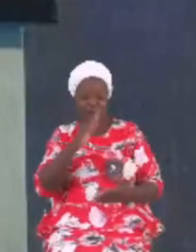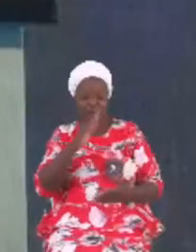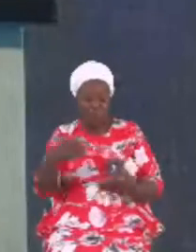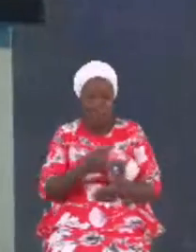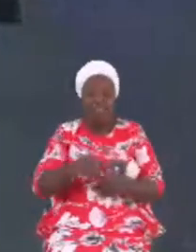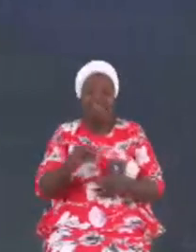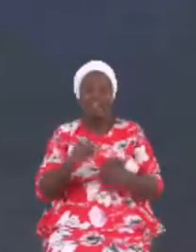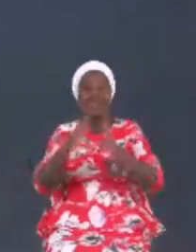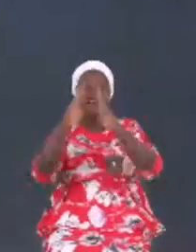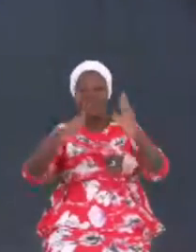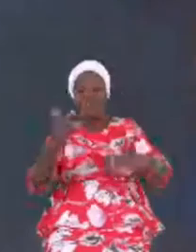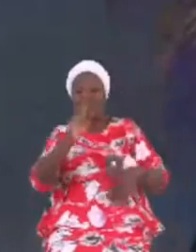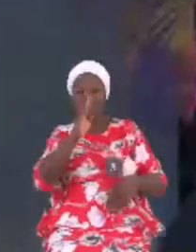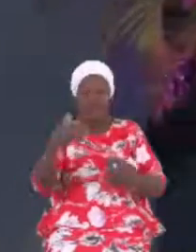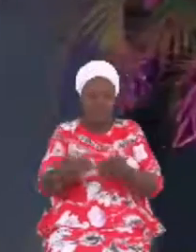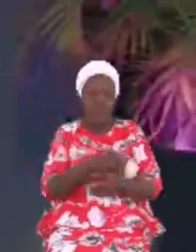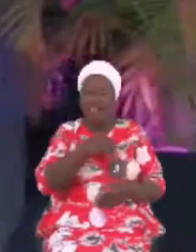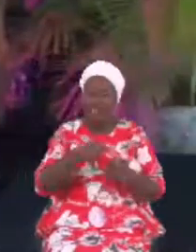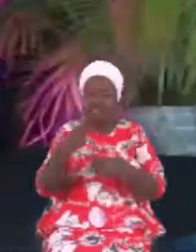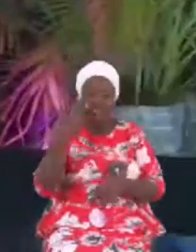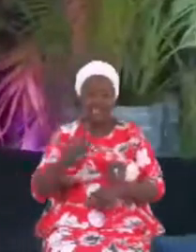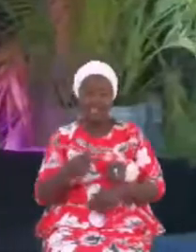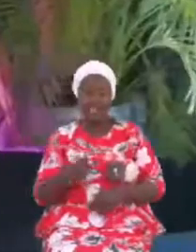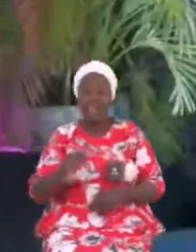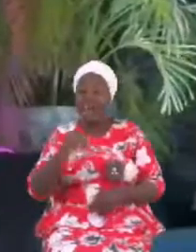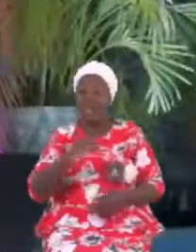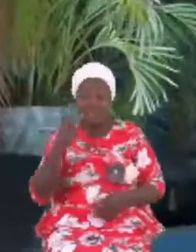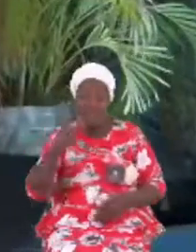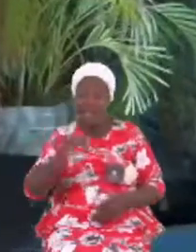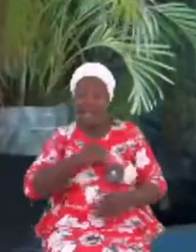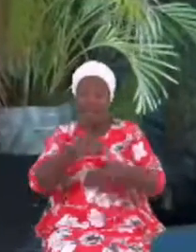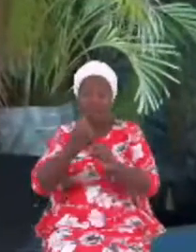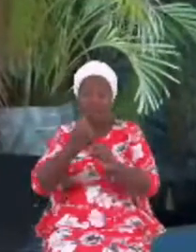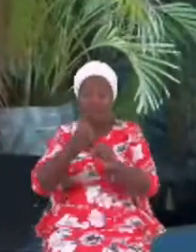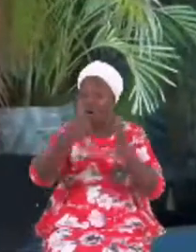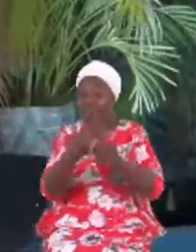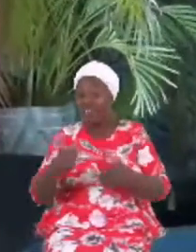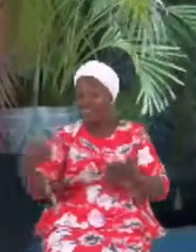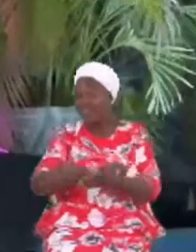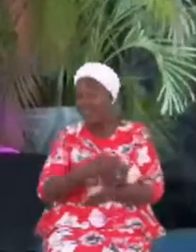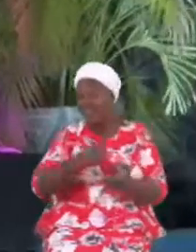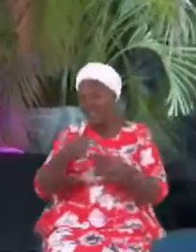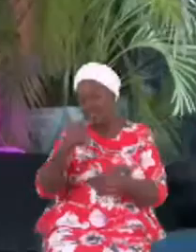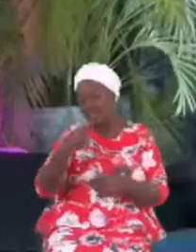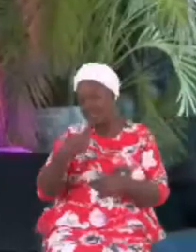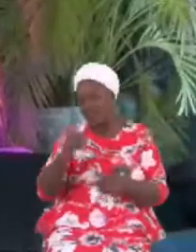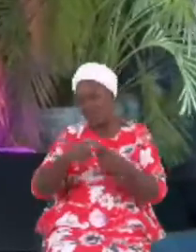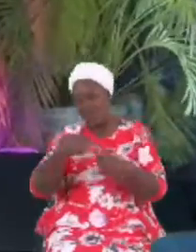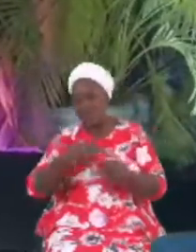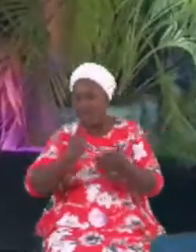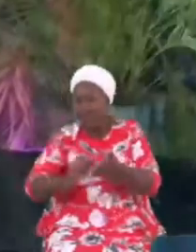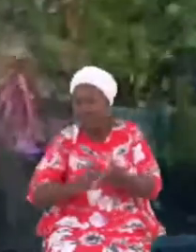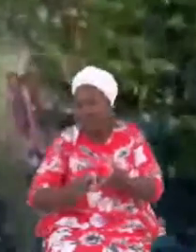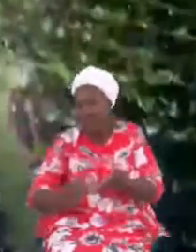Les maisons seront. Il dit, voici, je fais toutes choses nouvelles. Et me dit, écris.